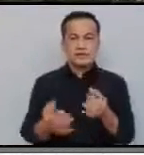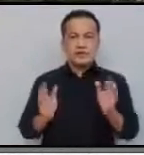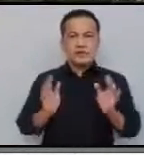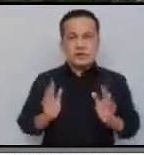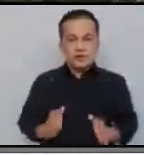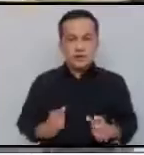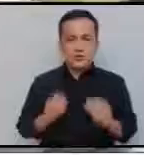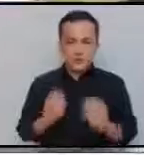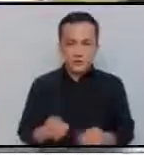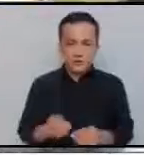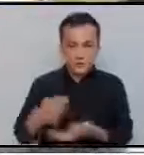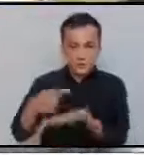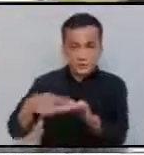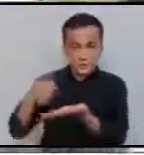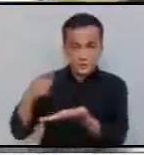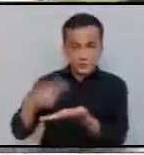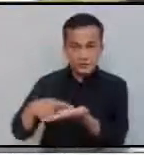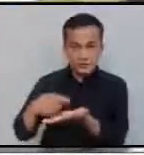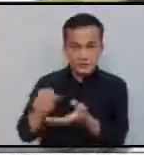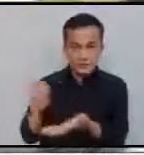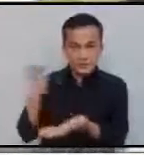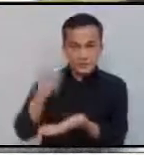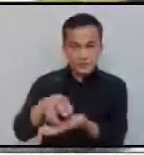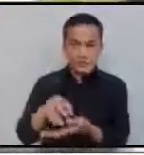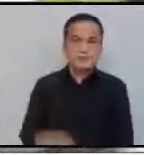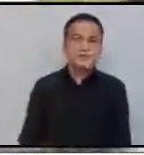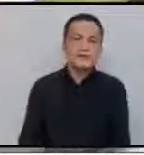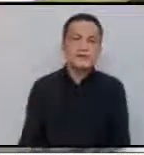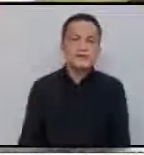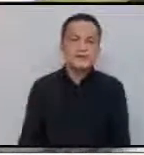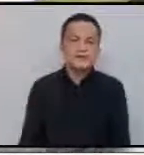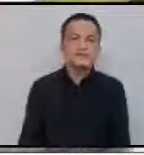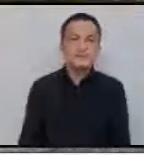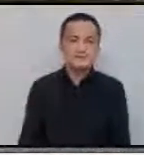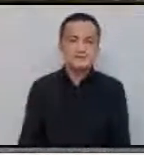shrimp. Ibabalik na po natin ang ating shrimp on top.